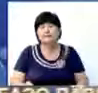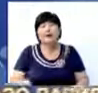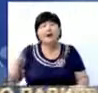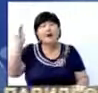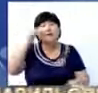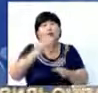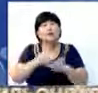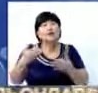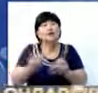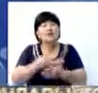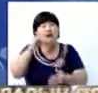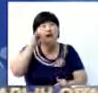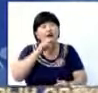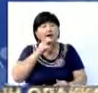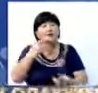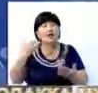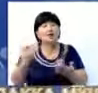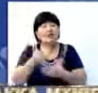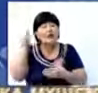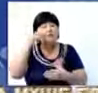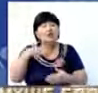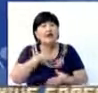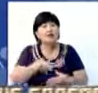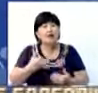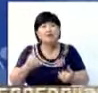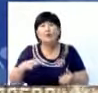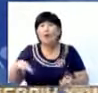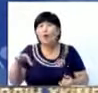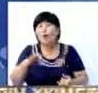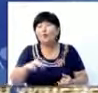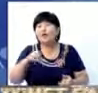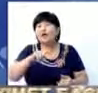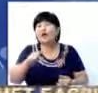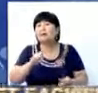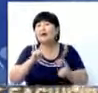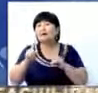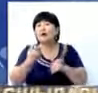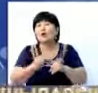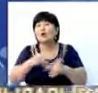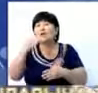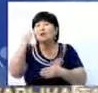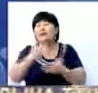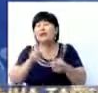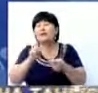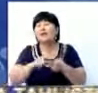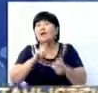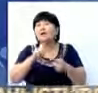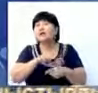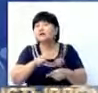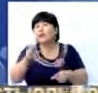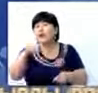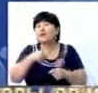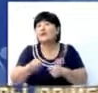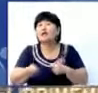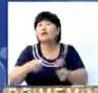Білім саласының жаңалығы, Қазақстанның жаңғыруы, білімнің мазмұны. Биылғы облыстық тамыз кеңесі осы тақырыпқа арналды. Жауапты жиын барысында